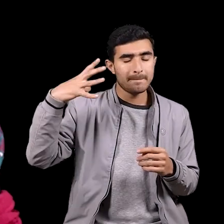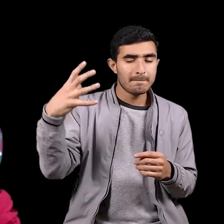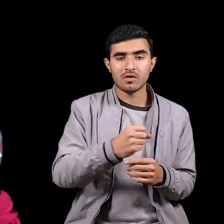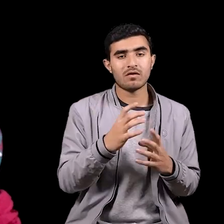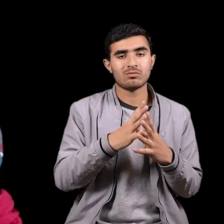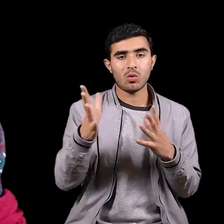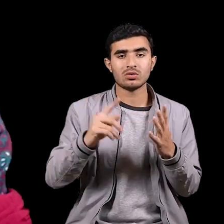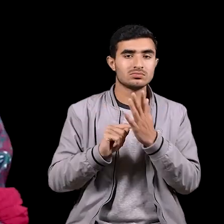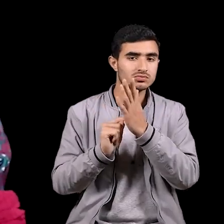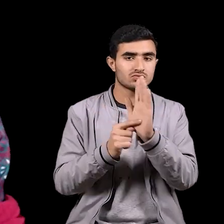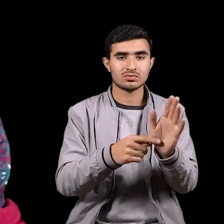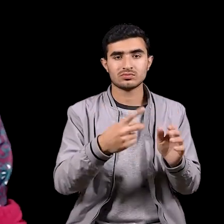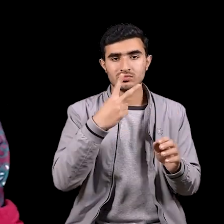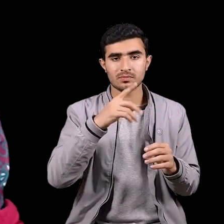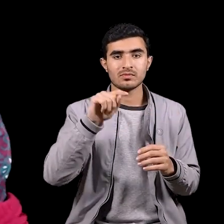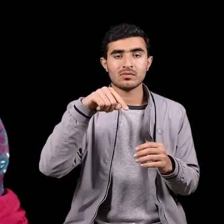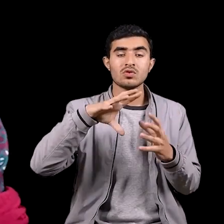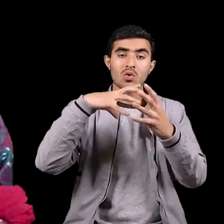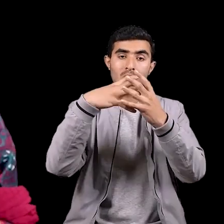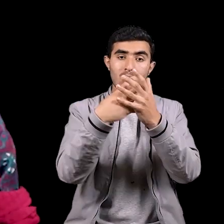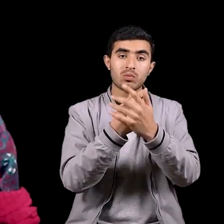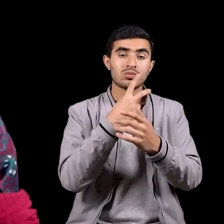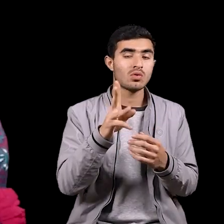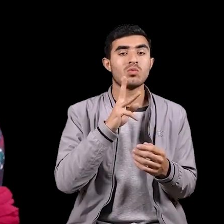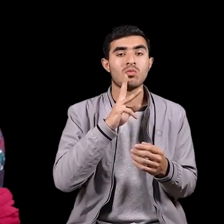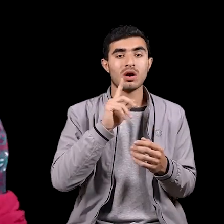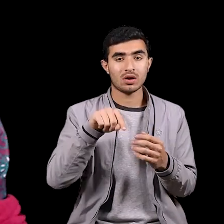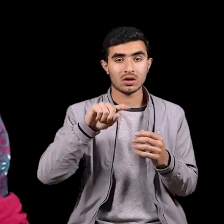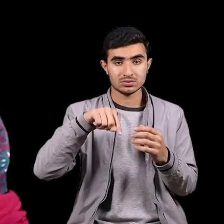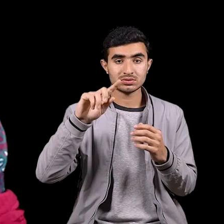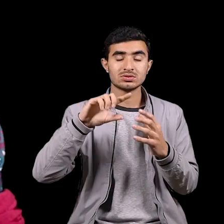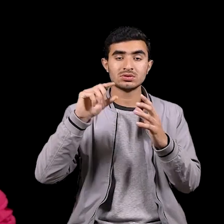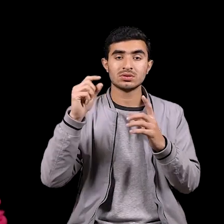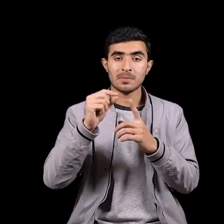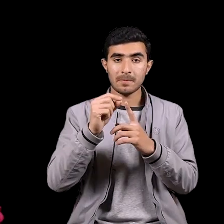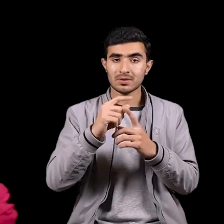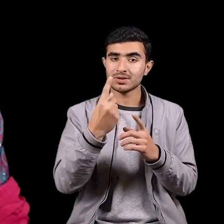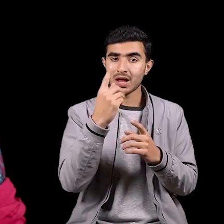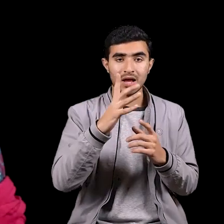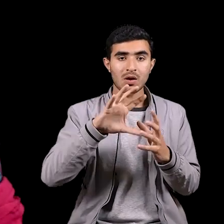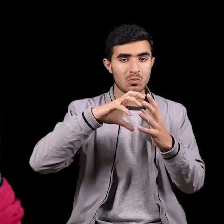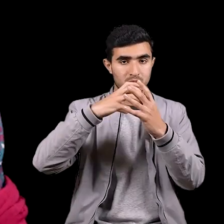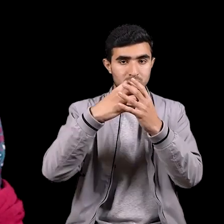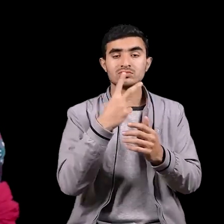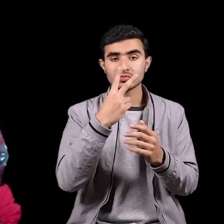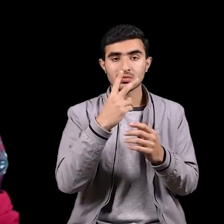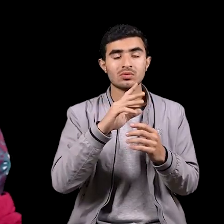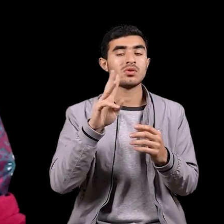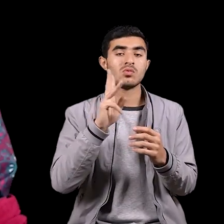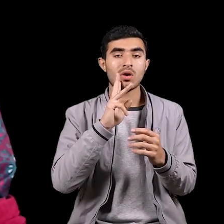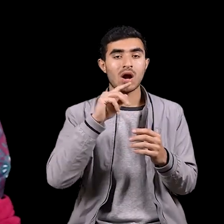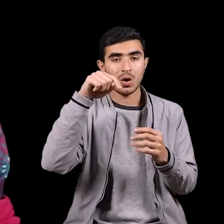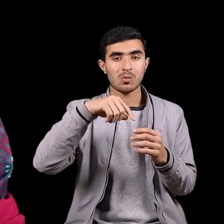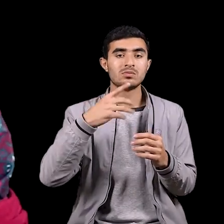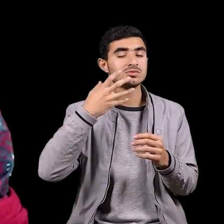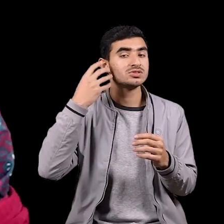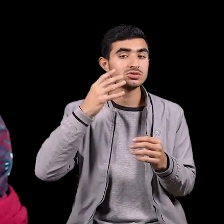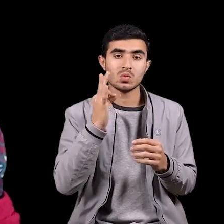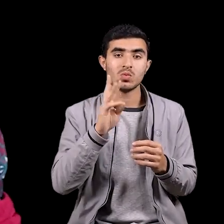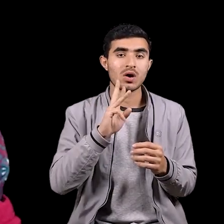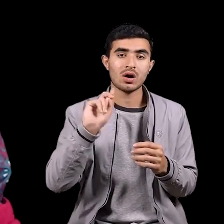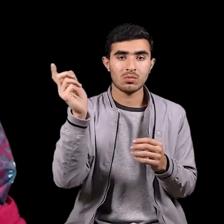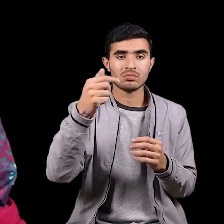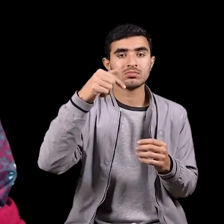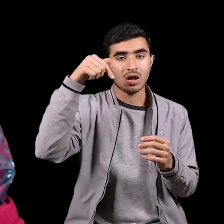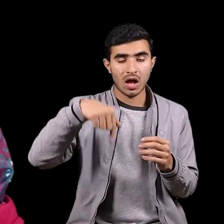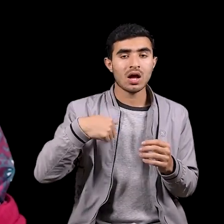रिच तहजीब के, कितनी रिच तारीख के मालिक हैं। सारी दुनिया मौतरफ है, सारी दुनिया समझती है, हम भी समझते हैं, लेकिन ज़रूरत है